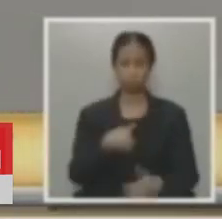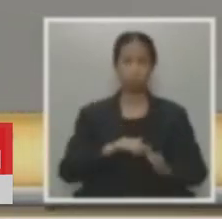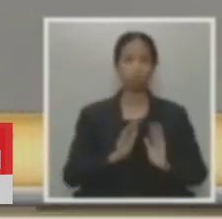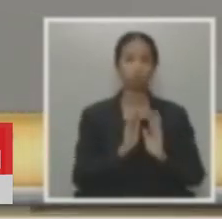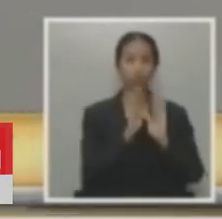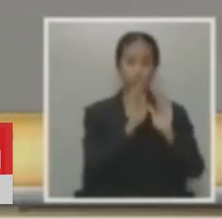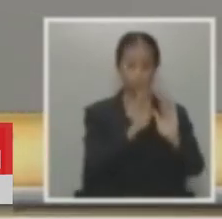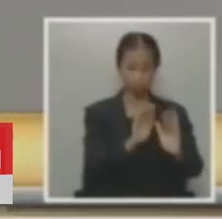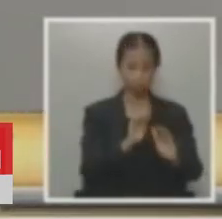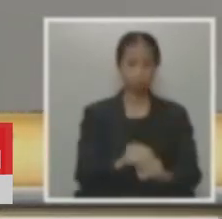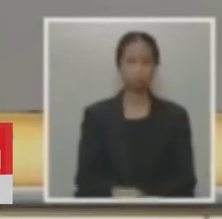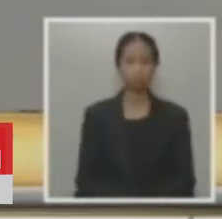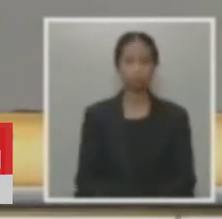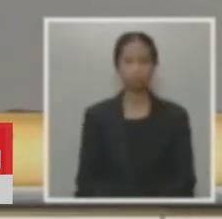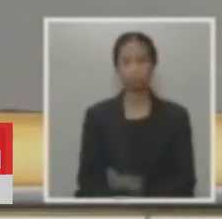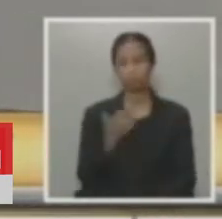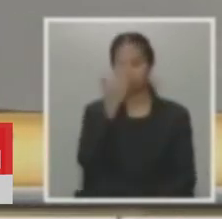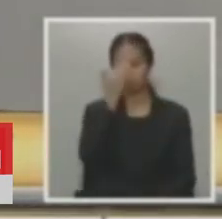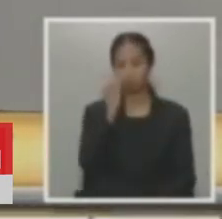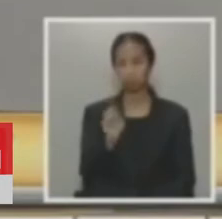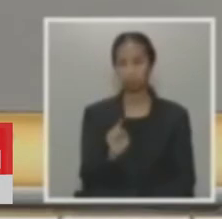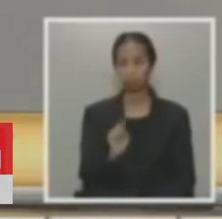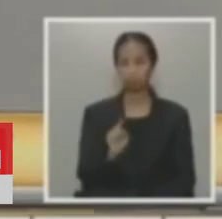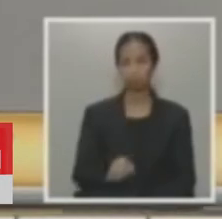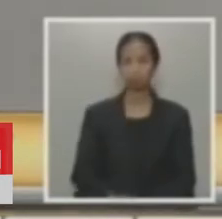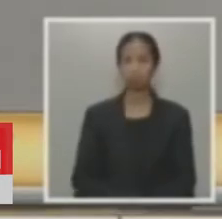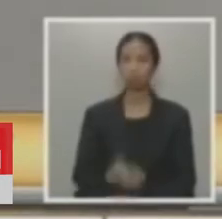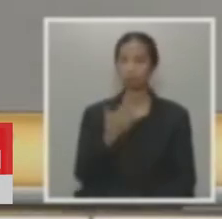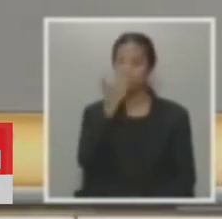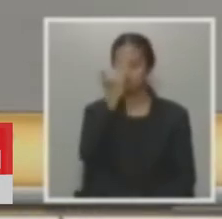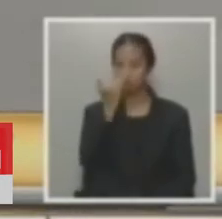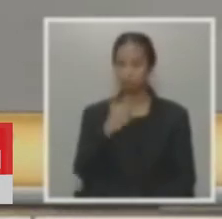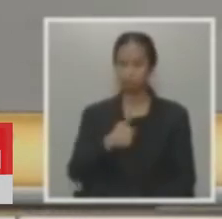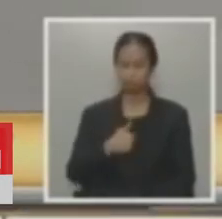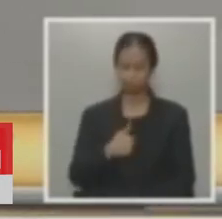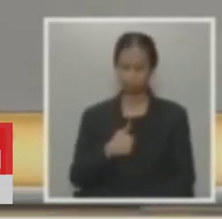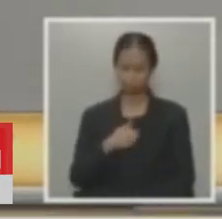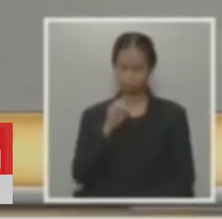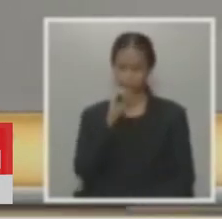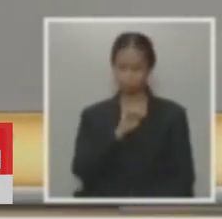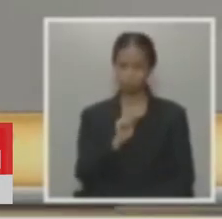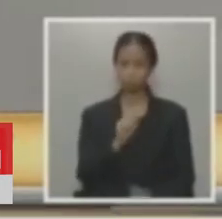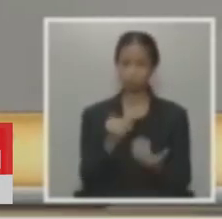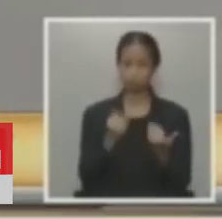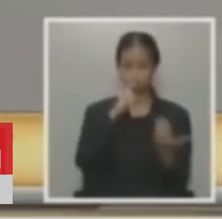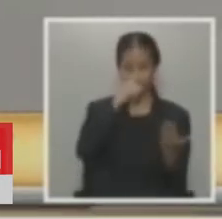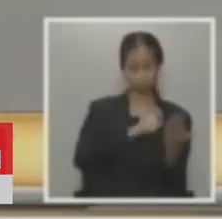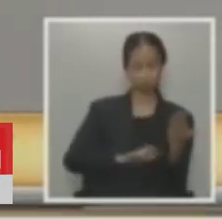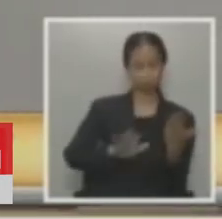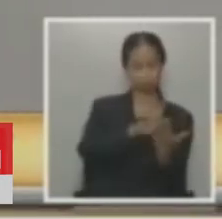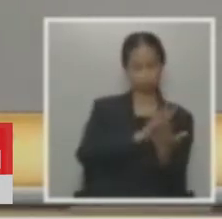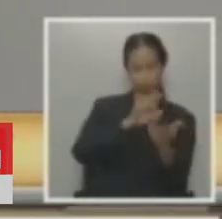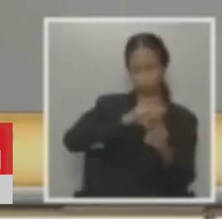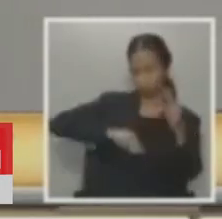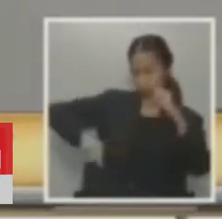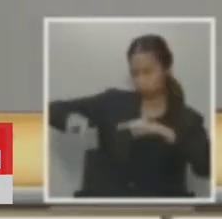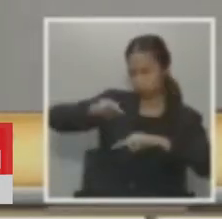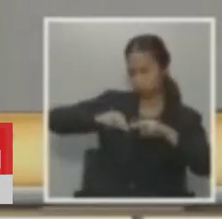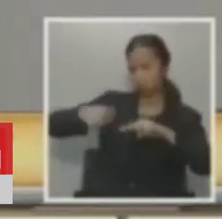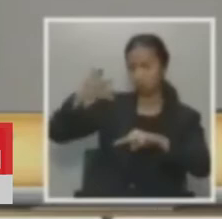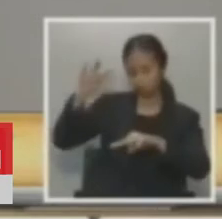ด้วยเพราะว่าทำไมผมจะบอกว่าประเทศไทยเขาสำรวจมาแล้วในย